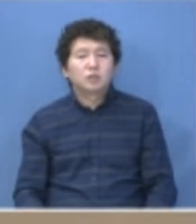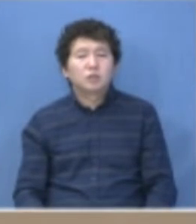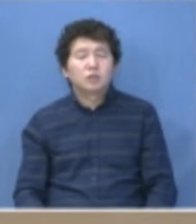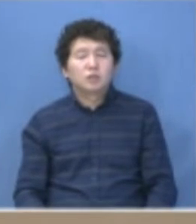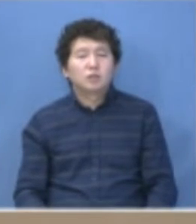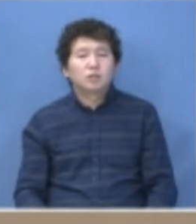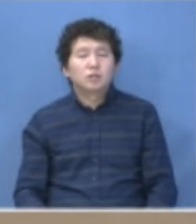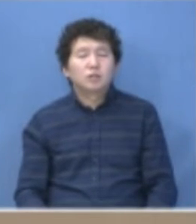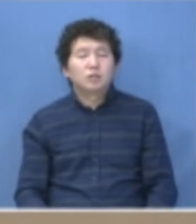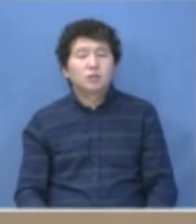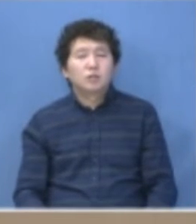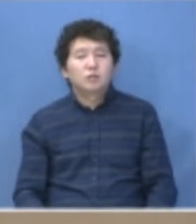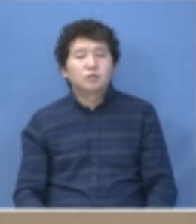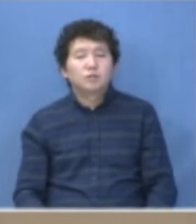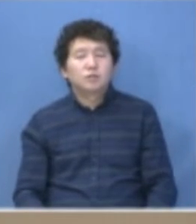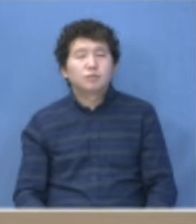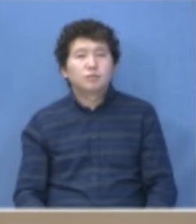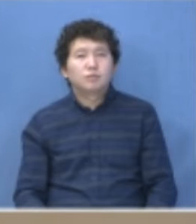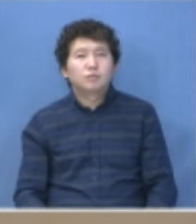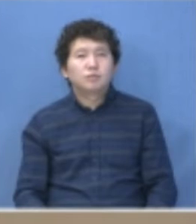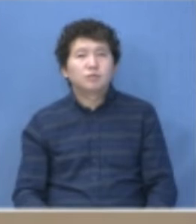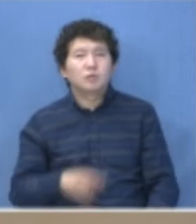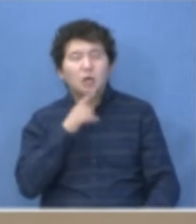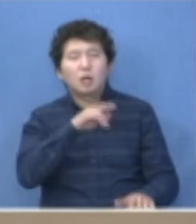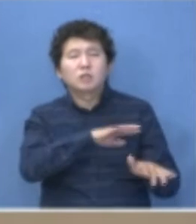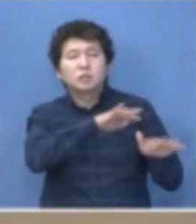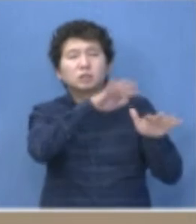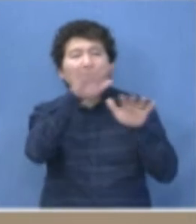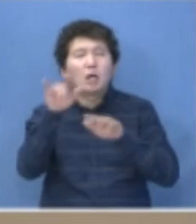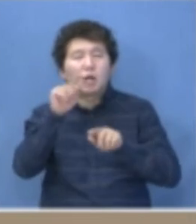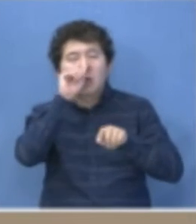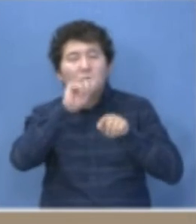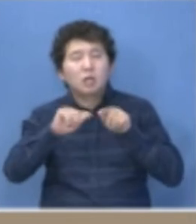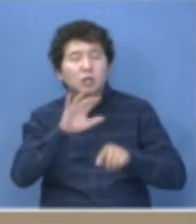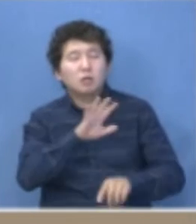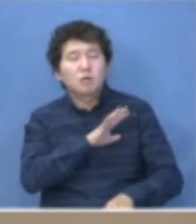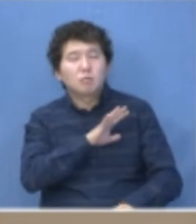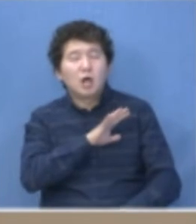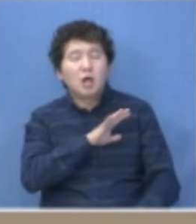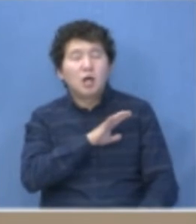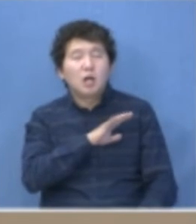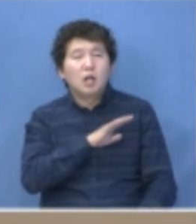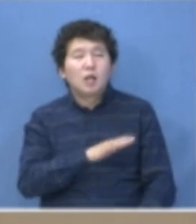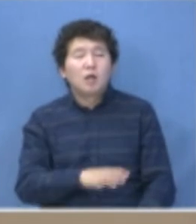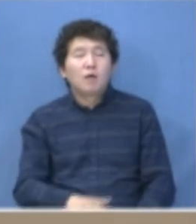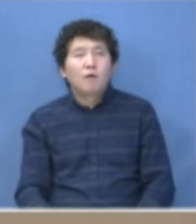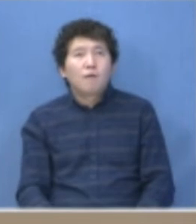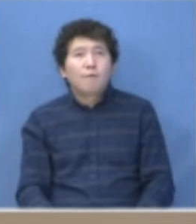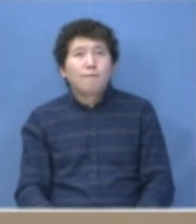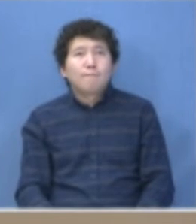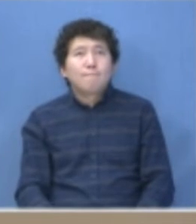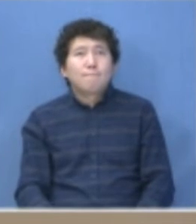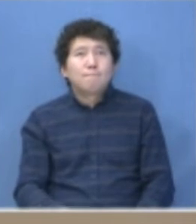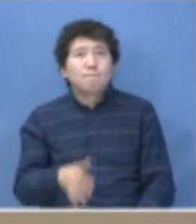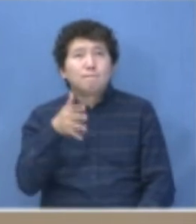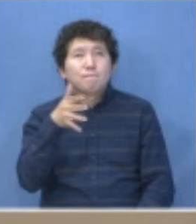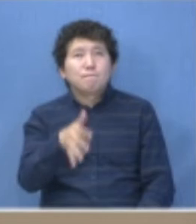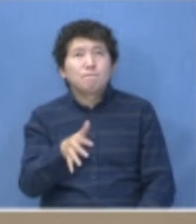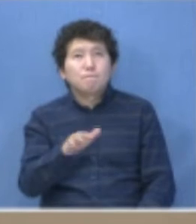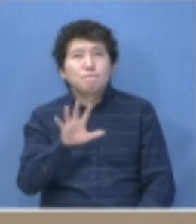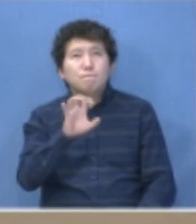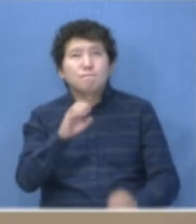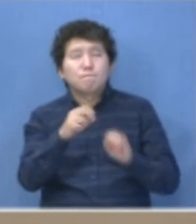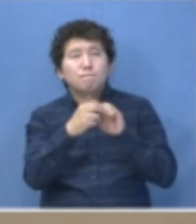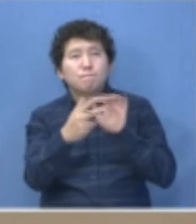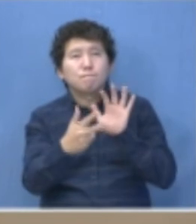проактивного мониторинга, который проводится над сотрудниками нашего филиала, за текущий период было выявлено